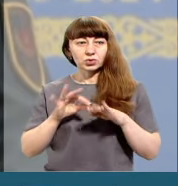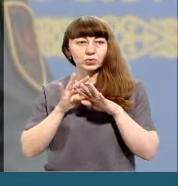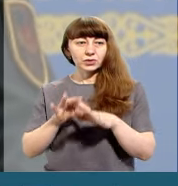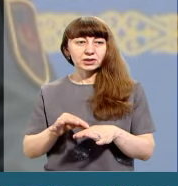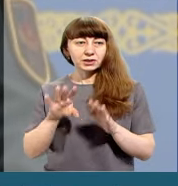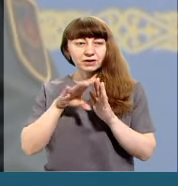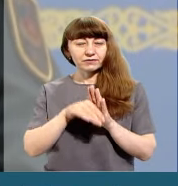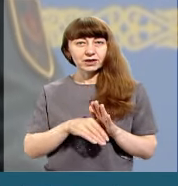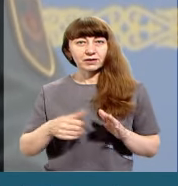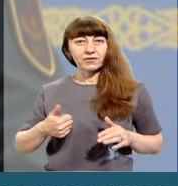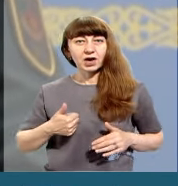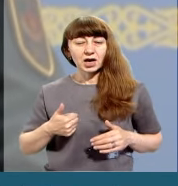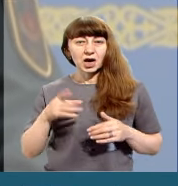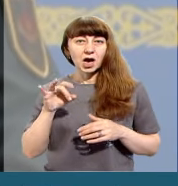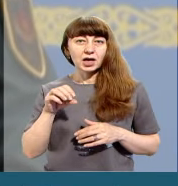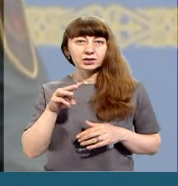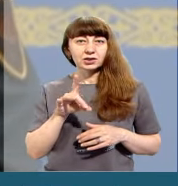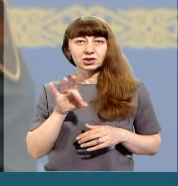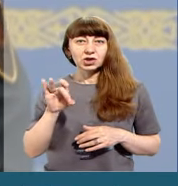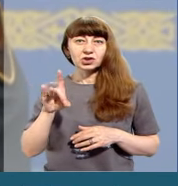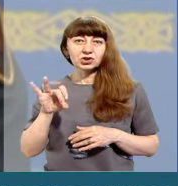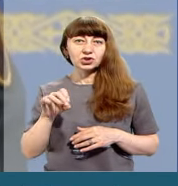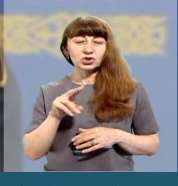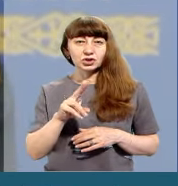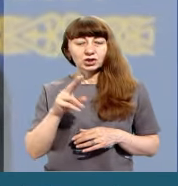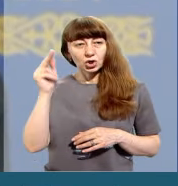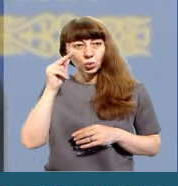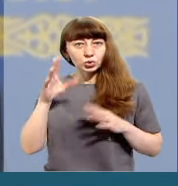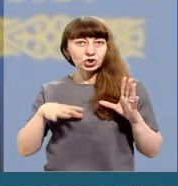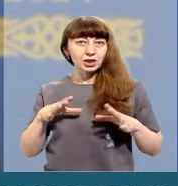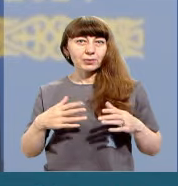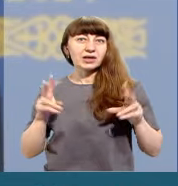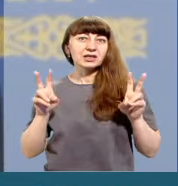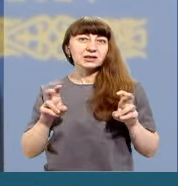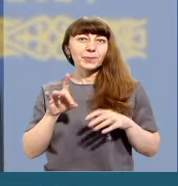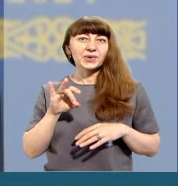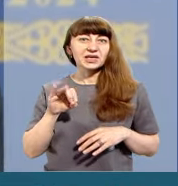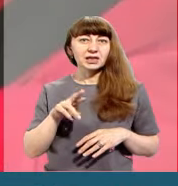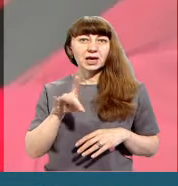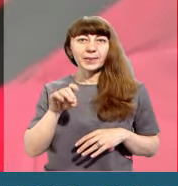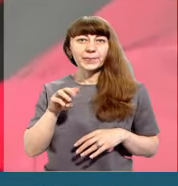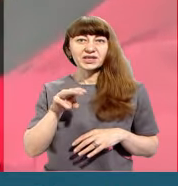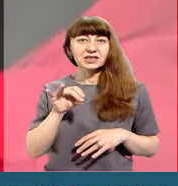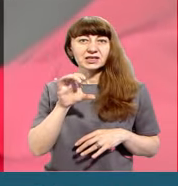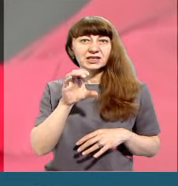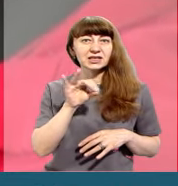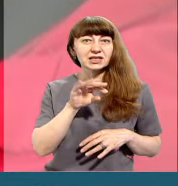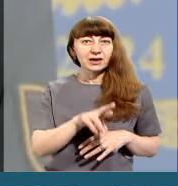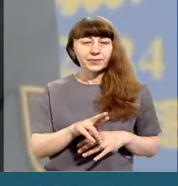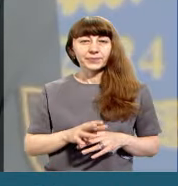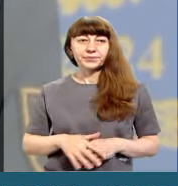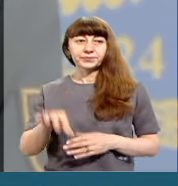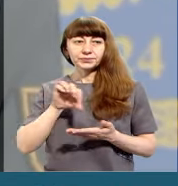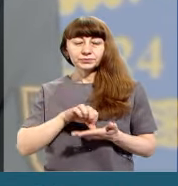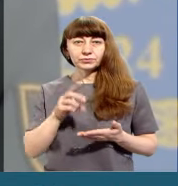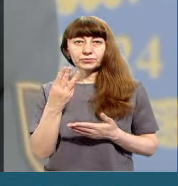проведения совместных военных антитеррористических учений «Мирная миссия». В целях популяризации деятельности вооруженных сил государств,